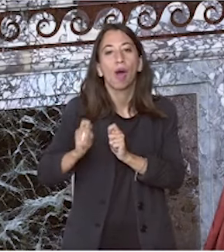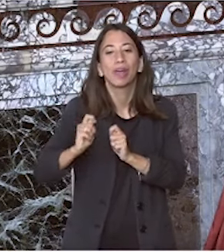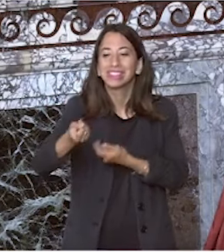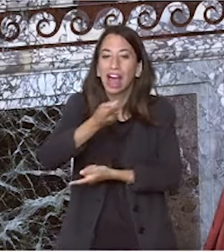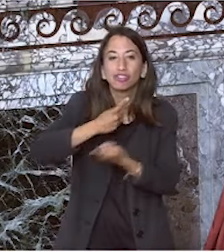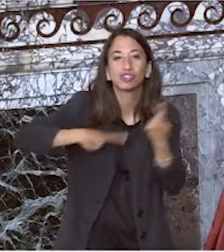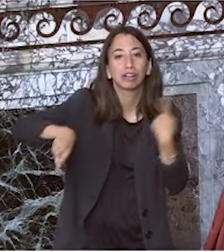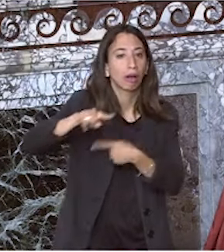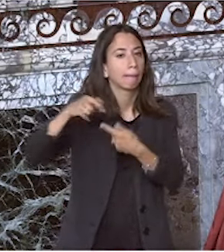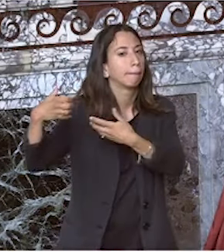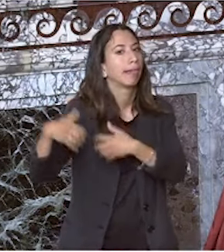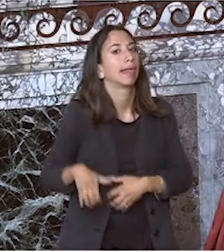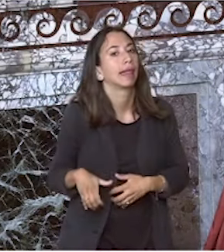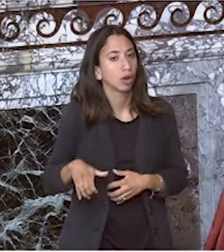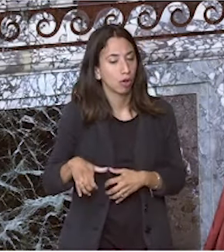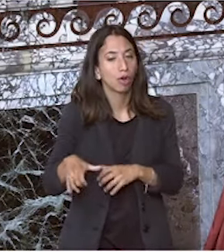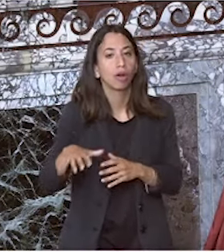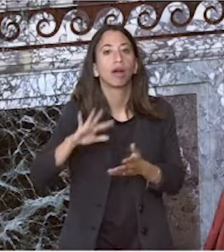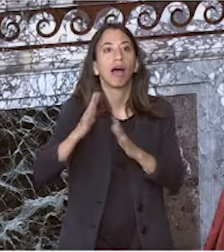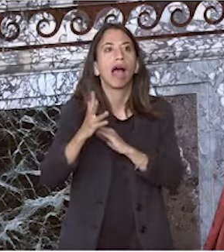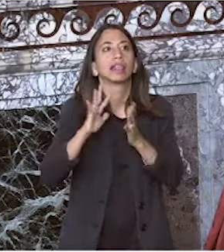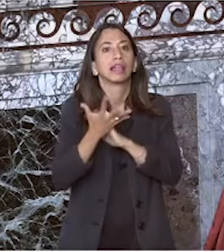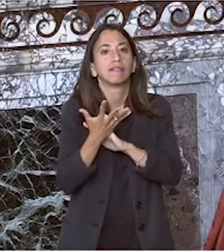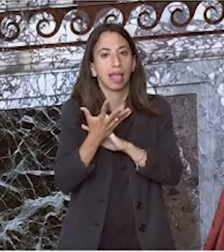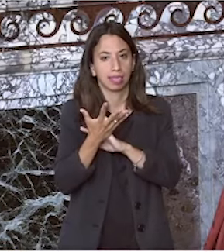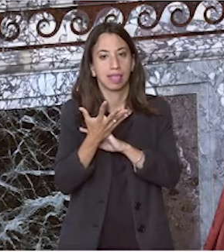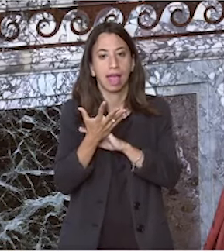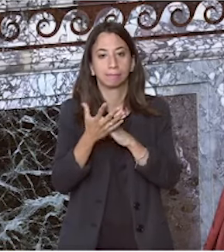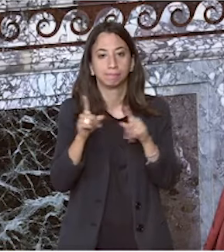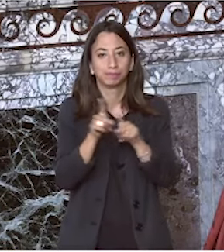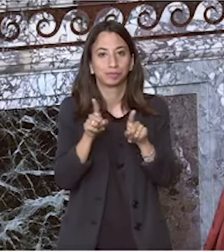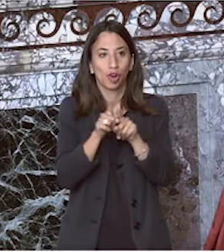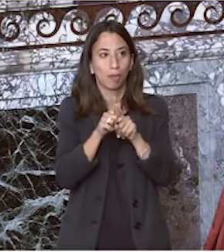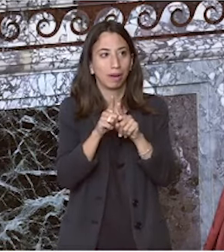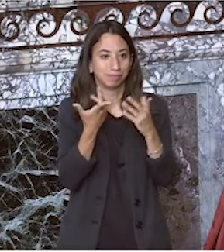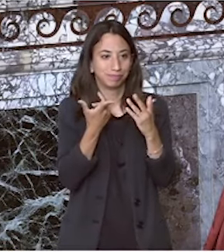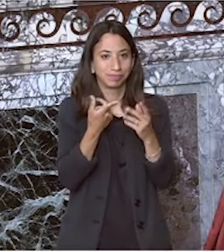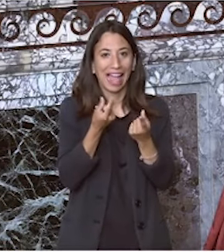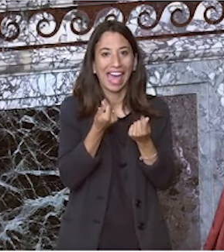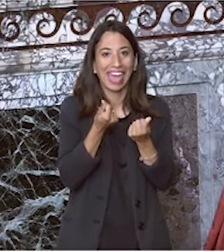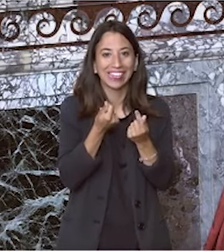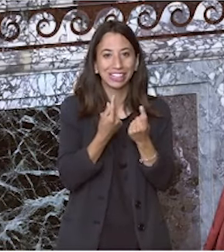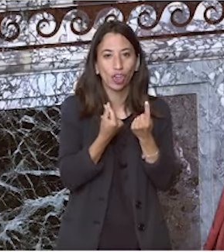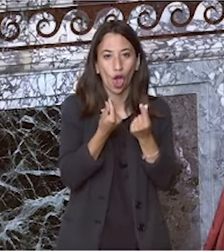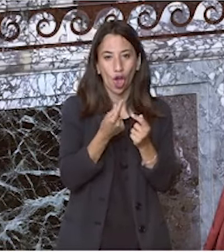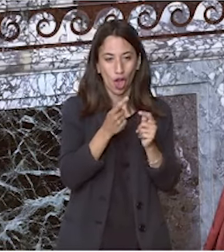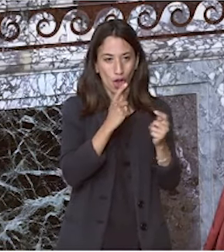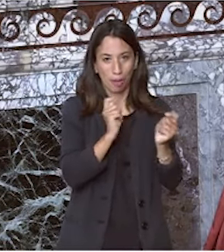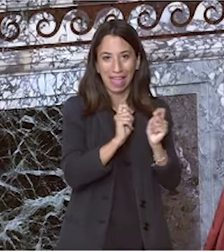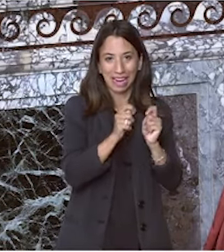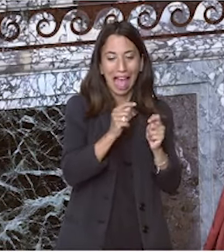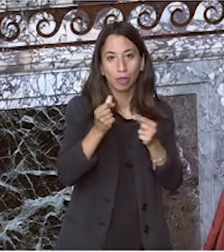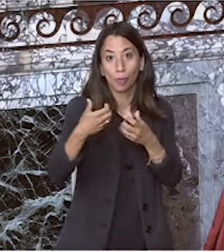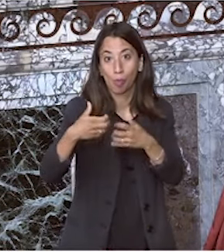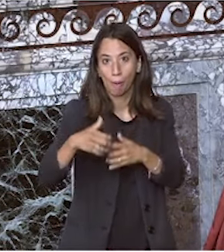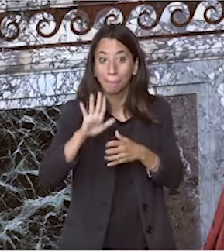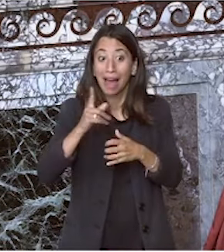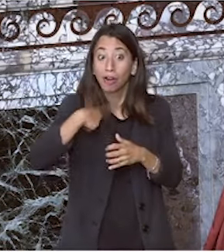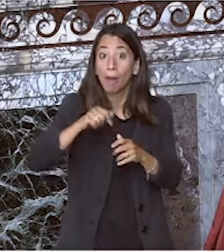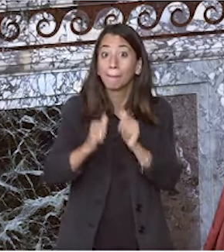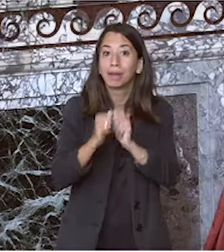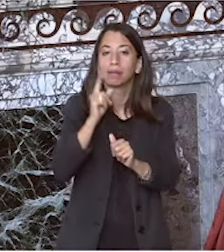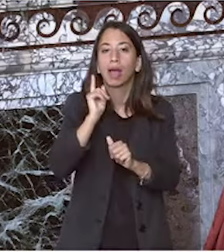in circolazione e un conseguente impulso restrittivo nel mercato creditizio. Una graduale normalizzazione del